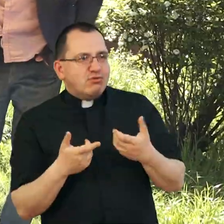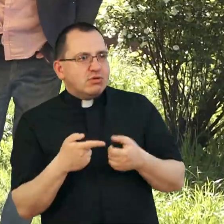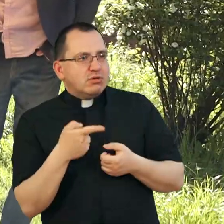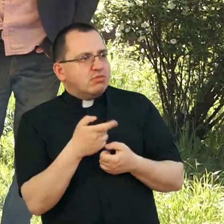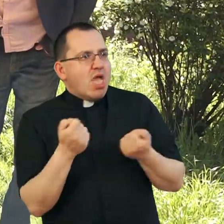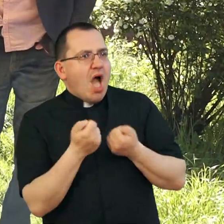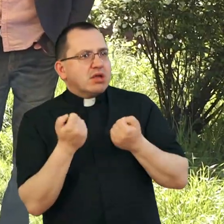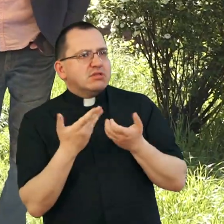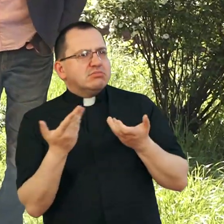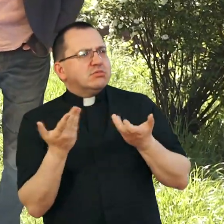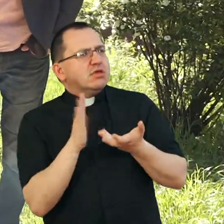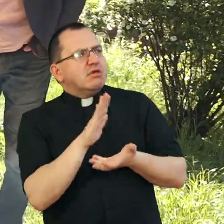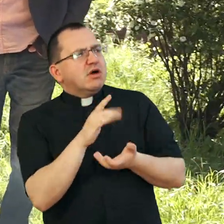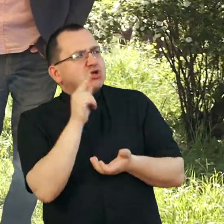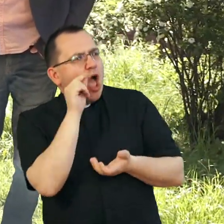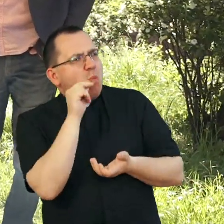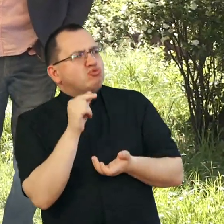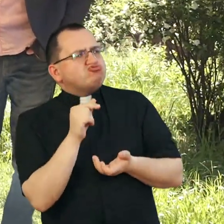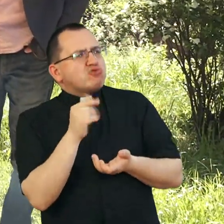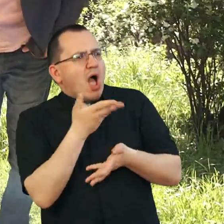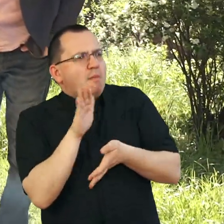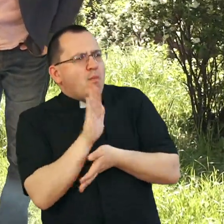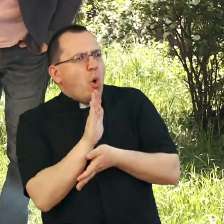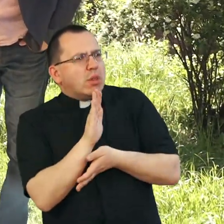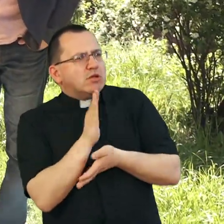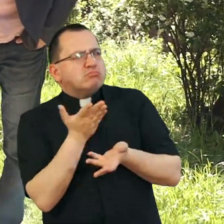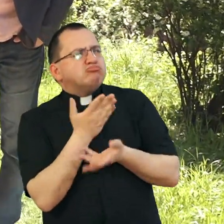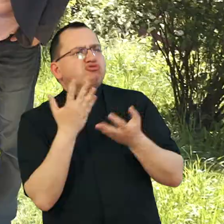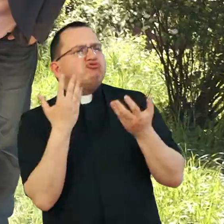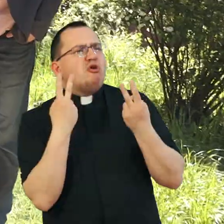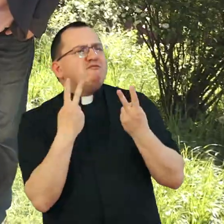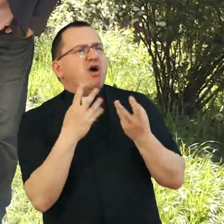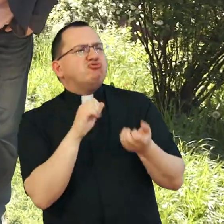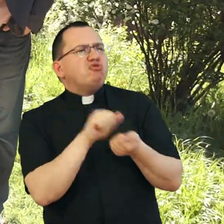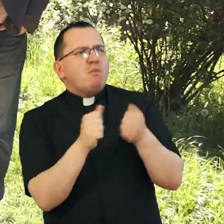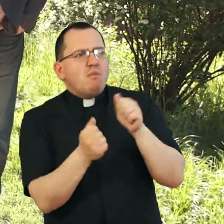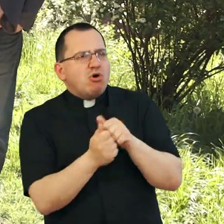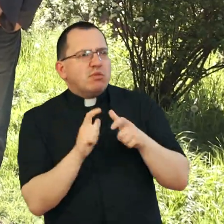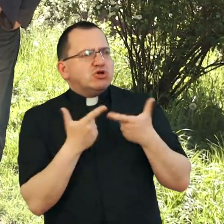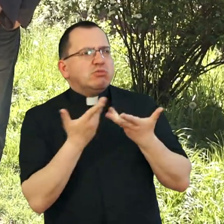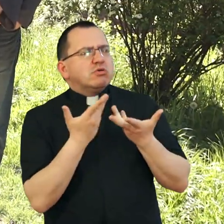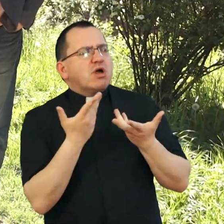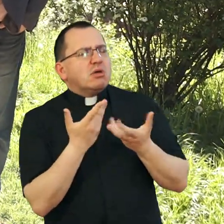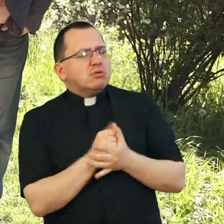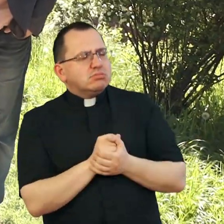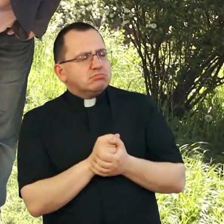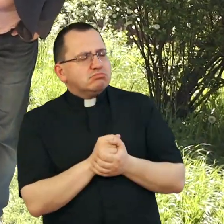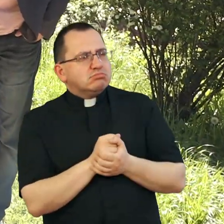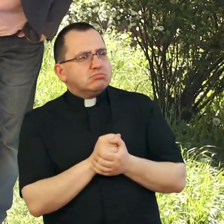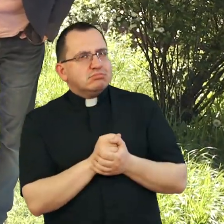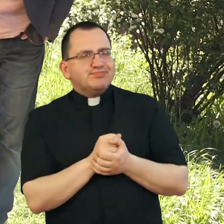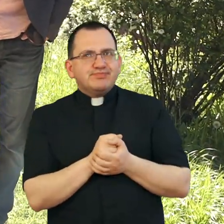Interesira me evo iz vaše muške perspektive, zašto je važno boriti se za život? Kako vi to gledate kao muškarac na